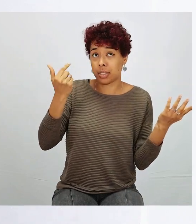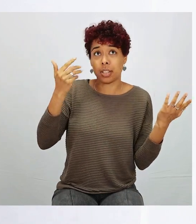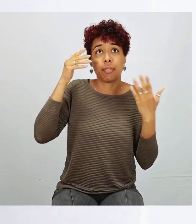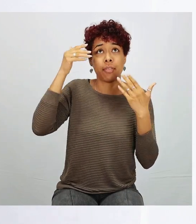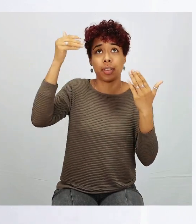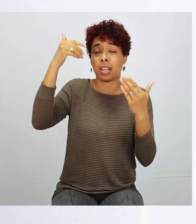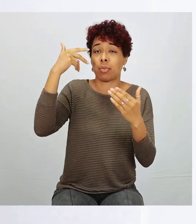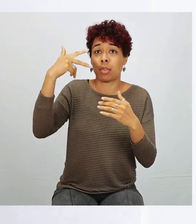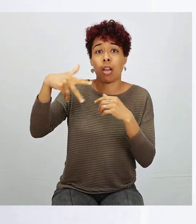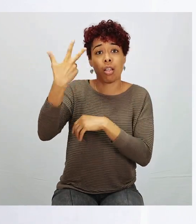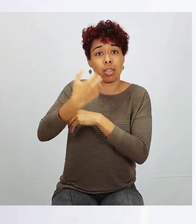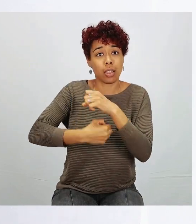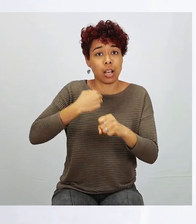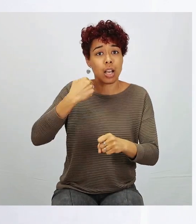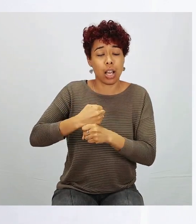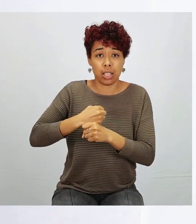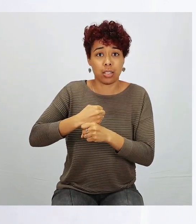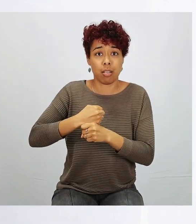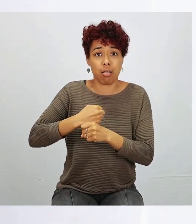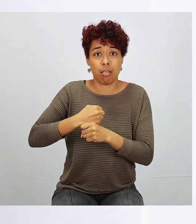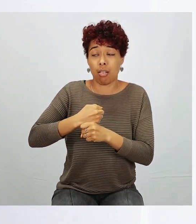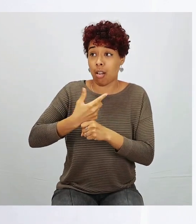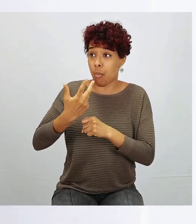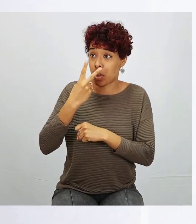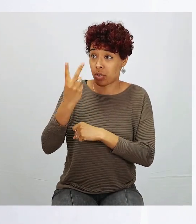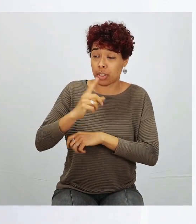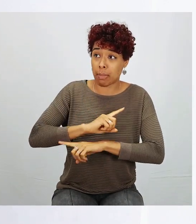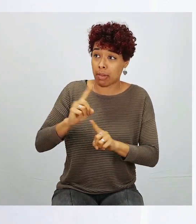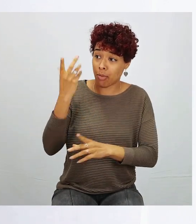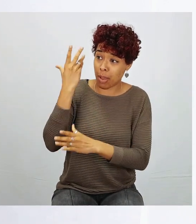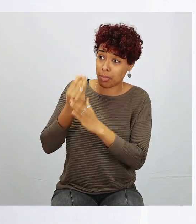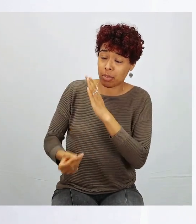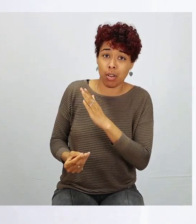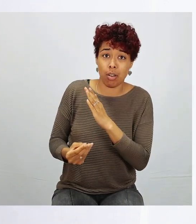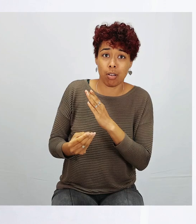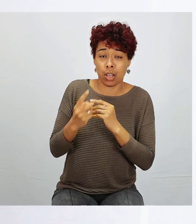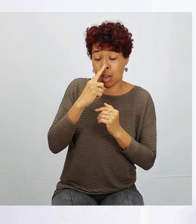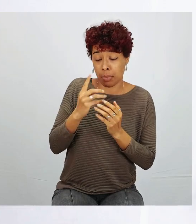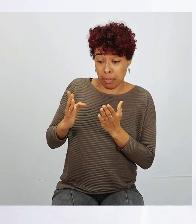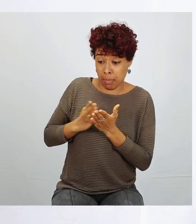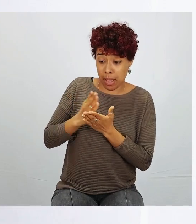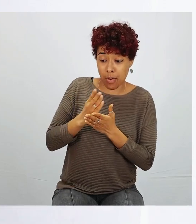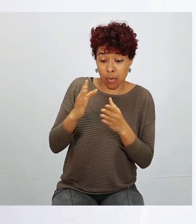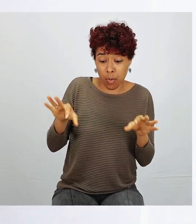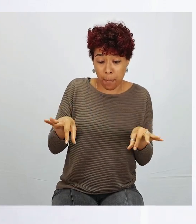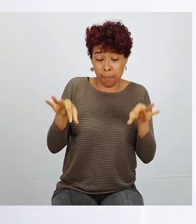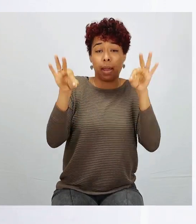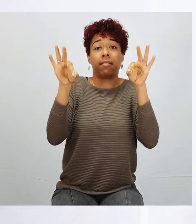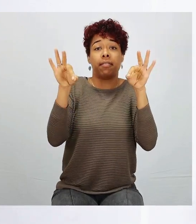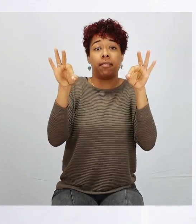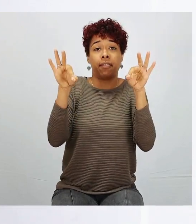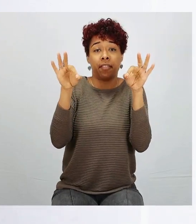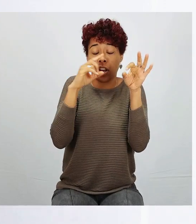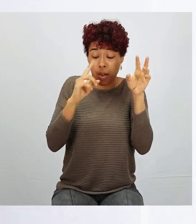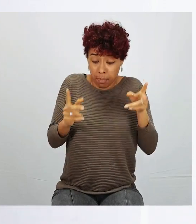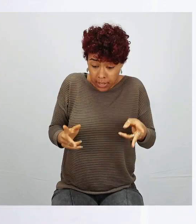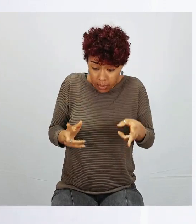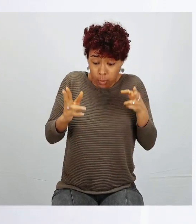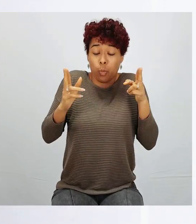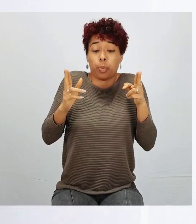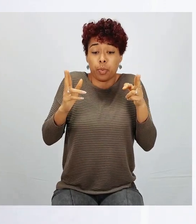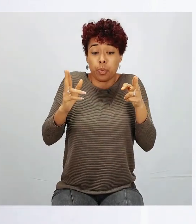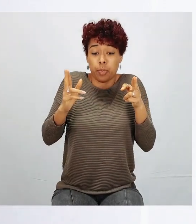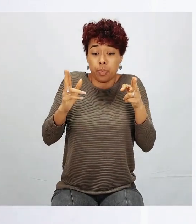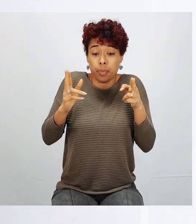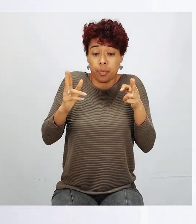l'espoir. Pendant 13 ans, il y a eu 13 ans d'absence. C'est comme si dans mon parcours, il y a eu 13 ans de coupure. Le film s'est arrêté pendant 13